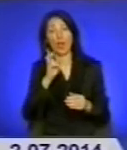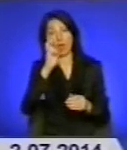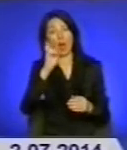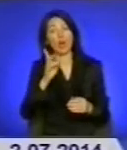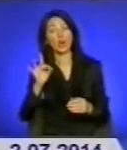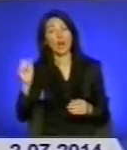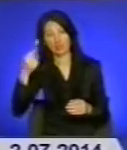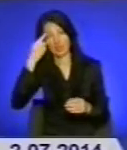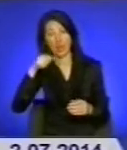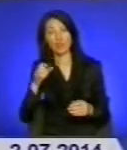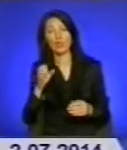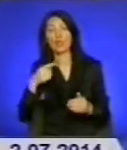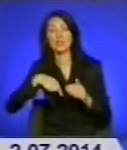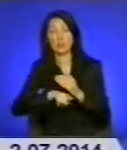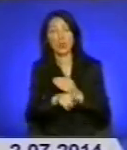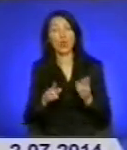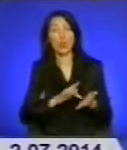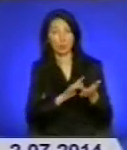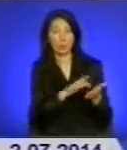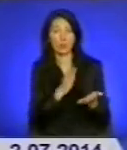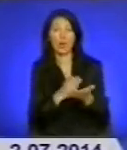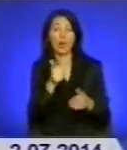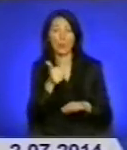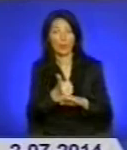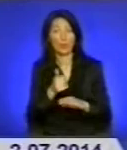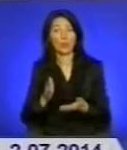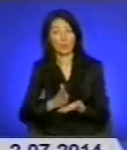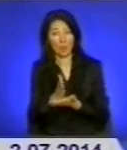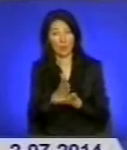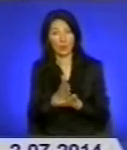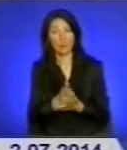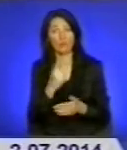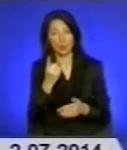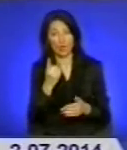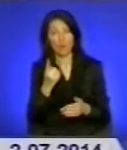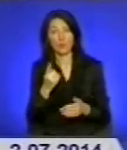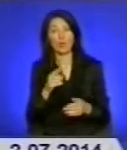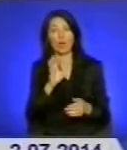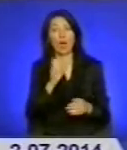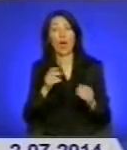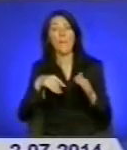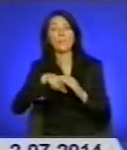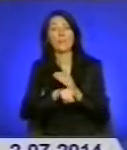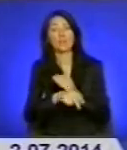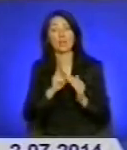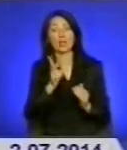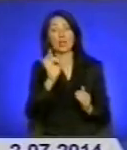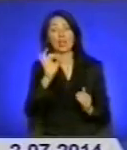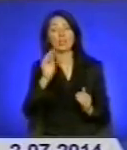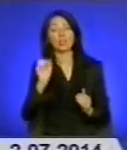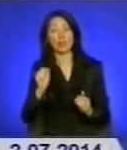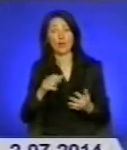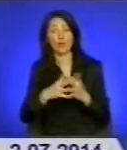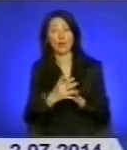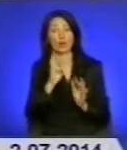провідними напрямками відпочинку на Тернопільщині одна з рекреаційних перлин регіону Печера Кришталева що у селі Кривче Борщівського району її